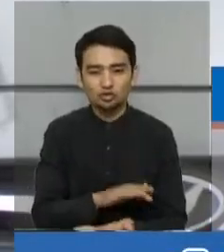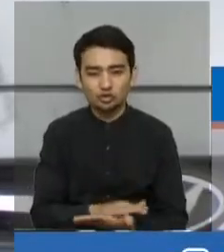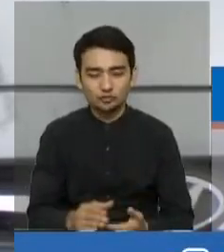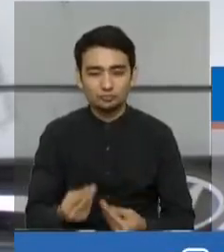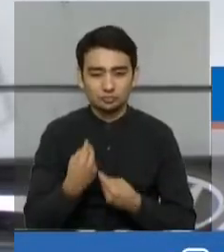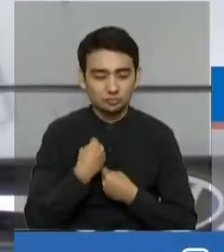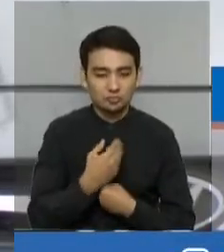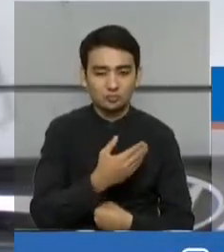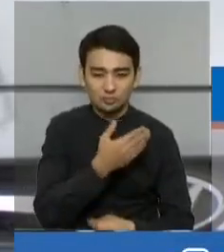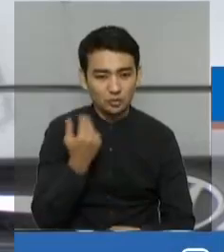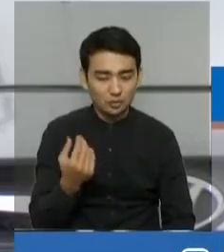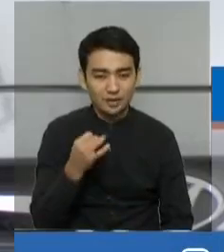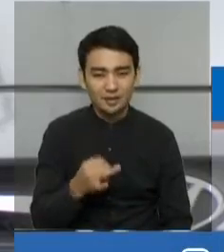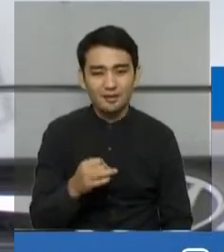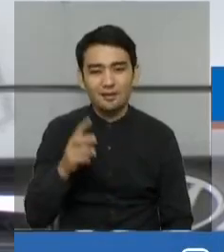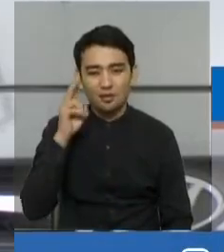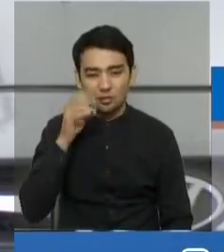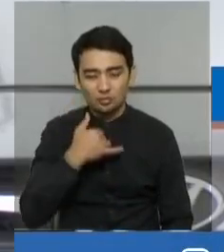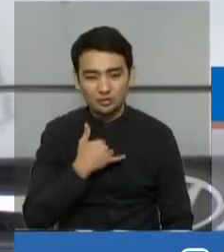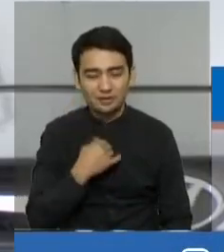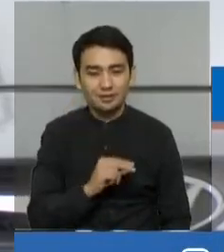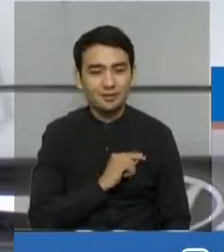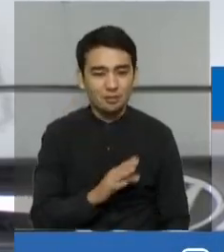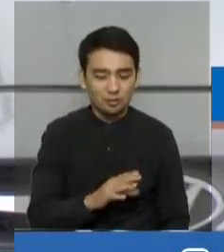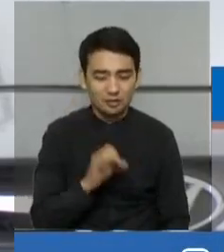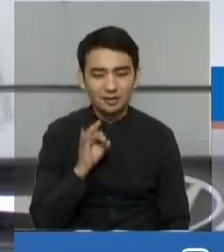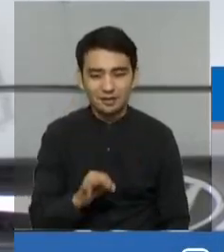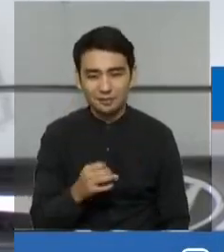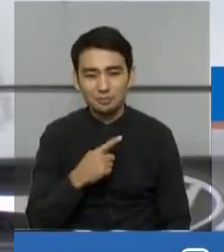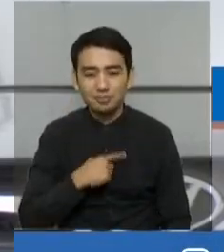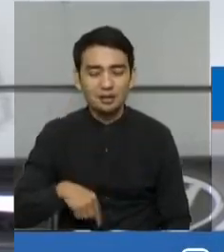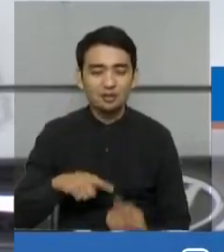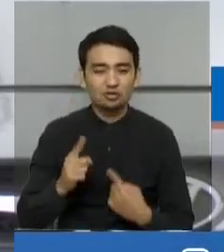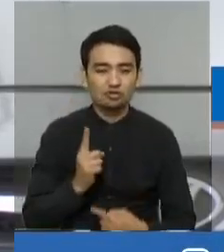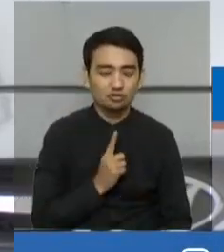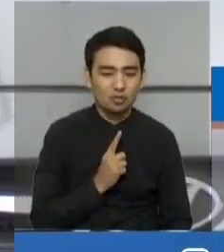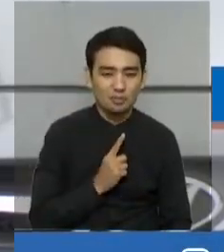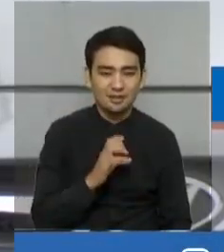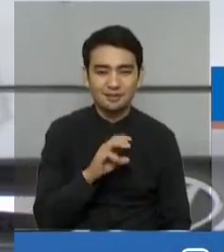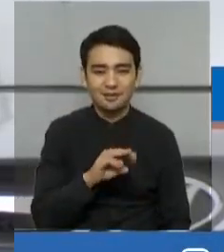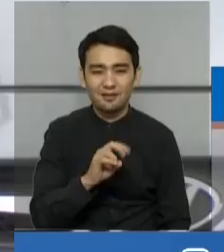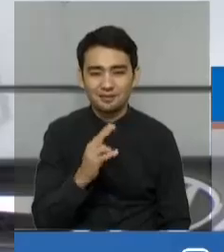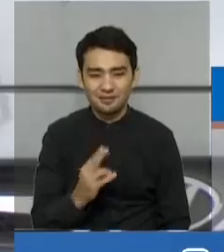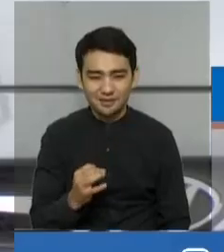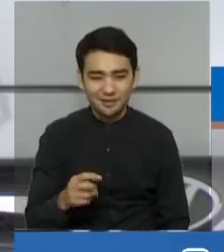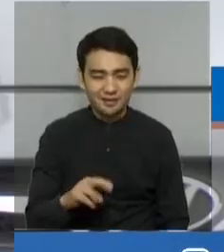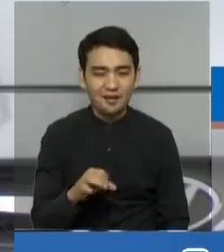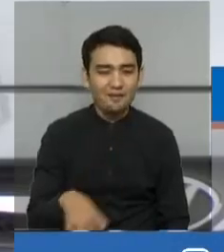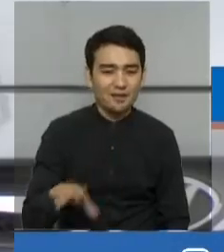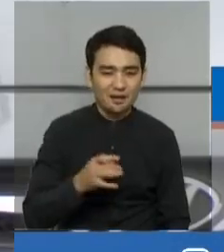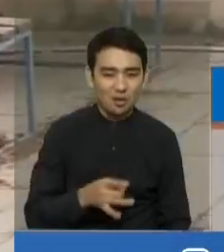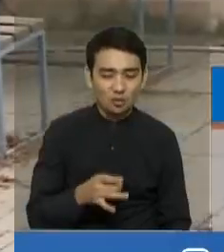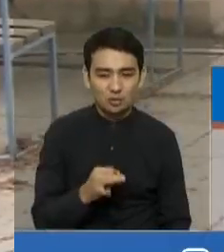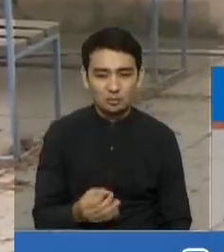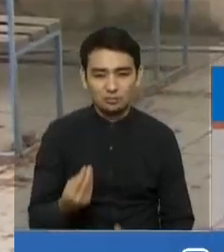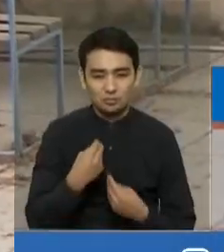дали. Канализация у нас не работает. Мы ждем станцию, значит, ну, всем районам. Ее так и